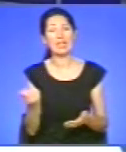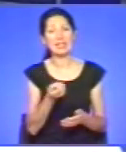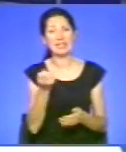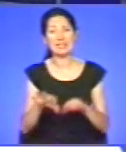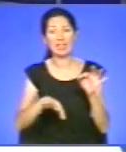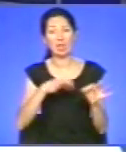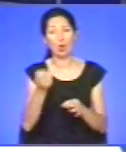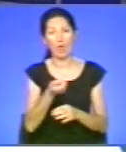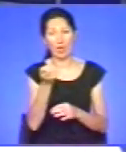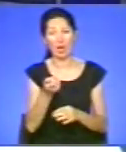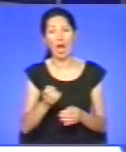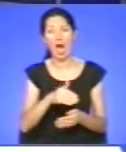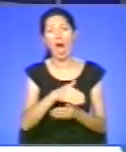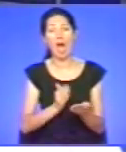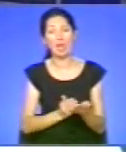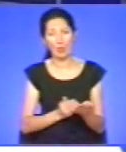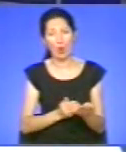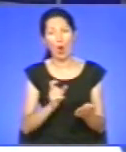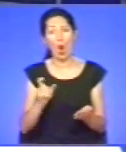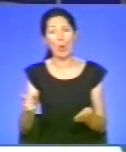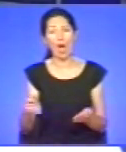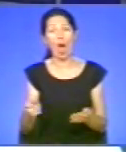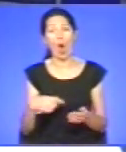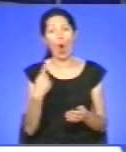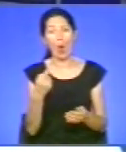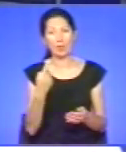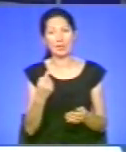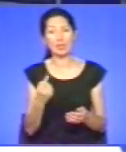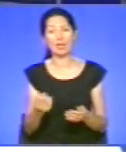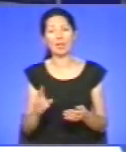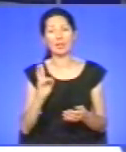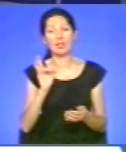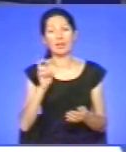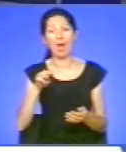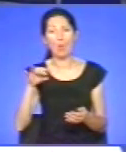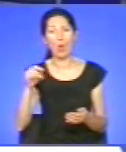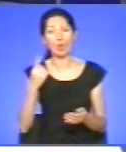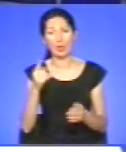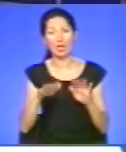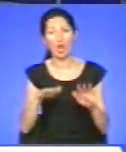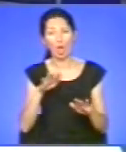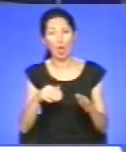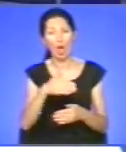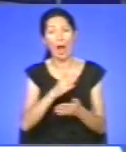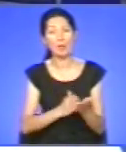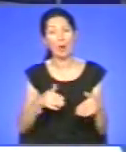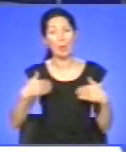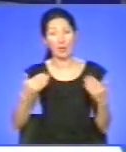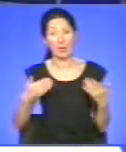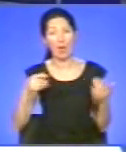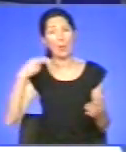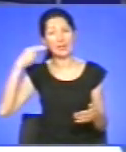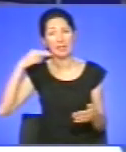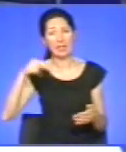повідомляли, хліборобів області з намолотом 1 мільйона тонн збіжжя привітав президент України Віктор Янукович. Голова обласної державної